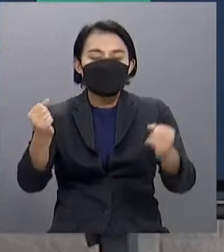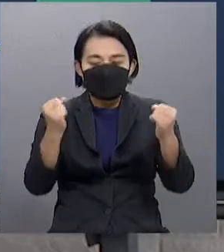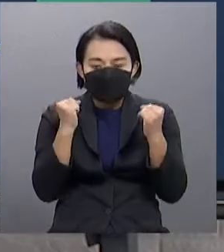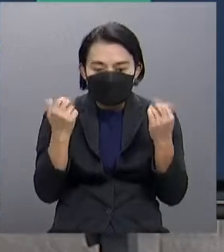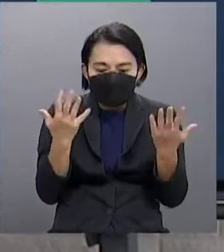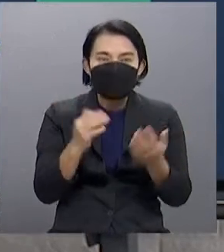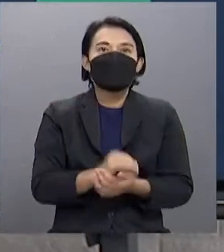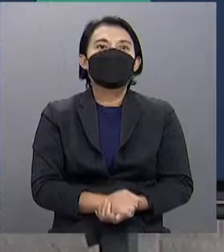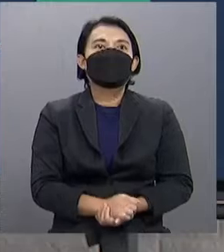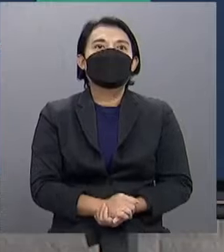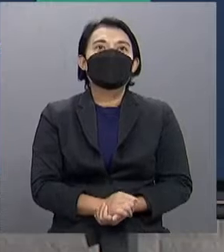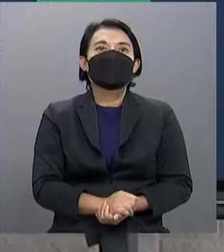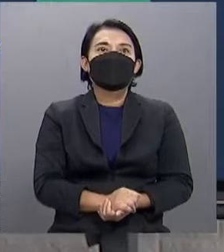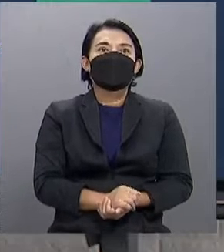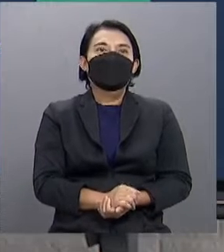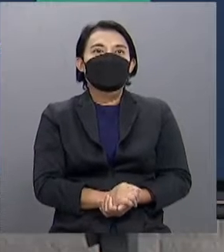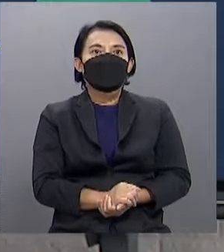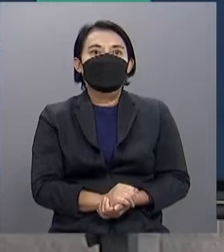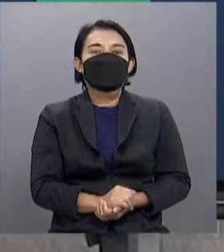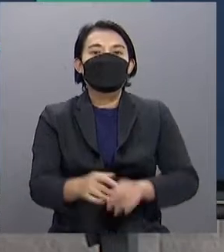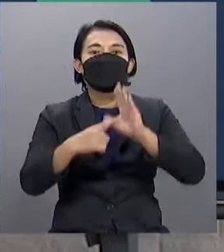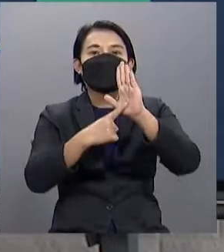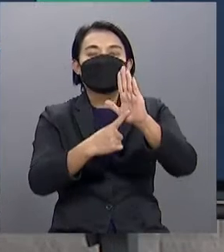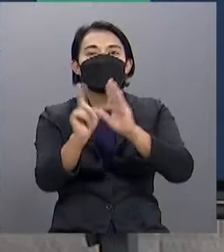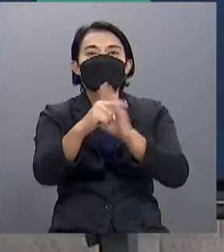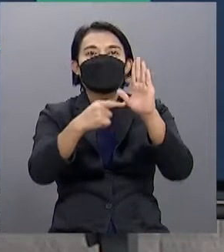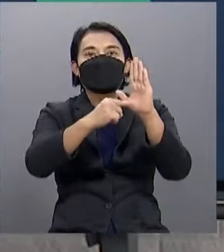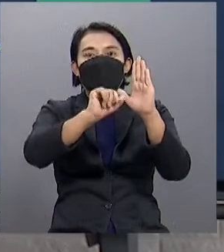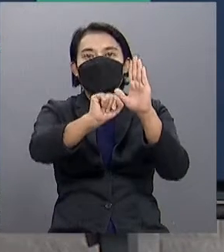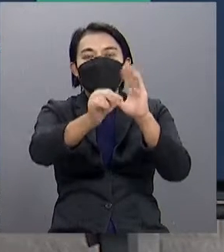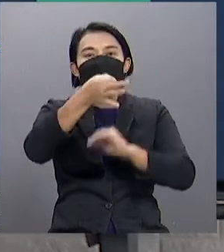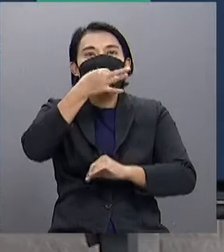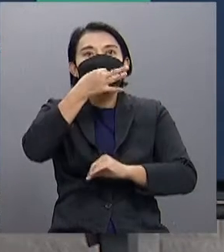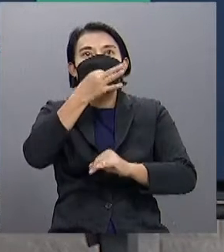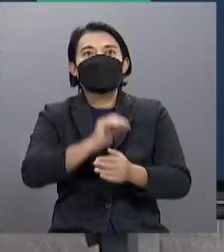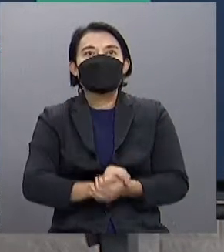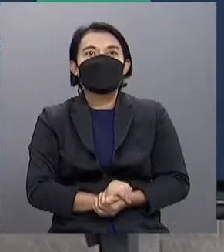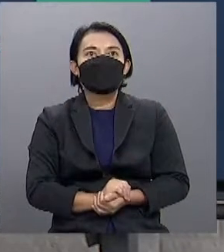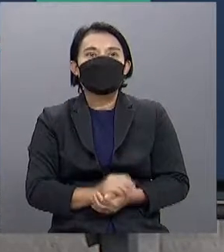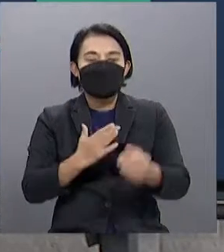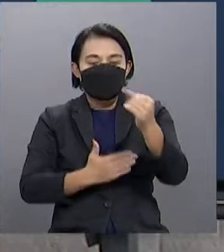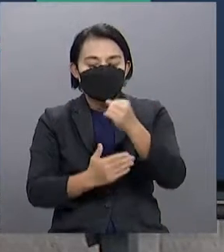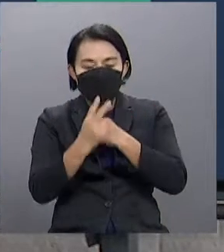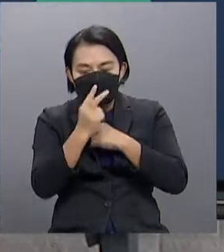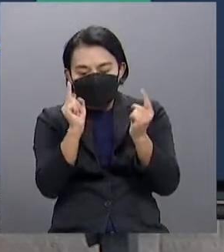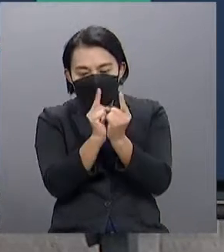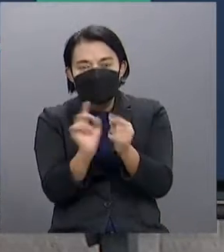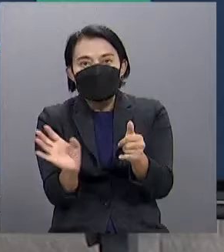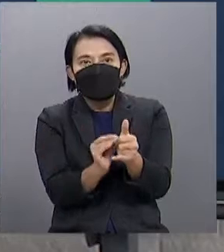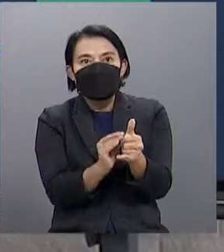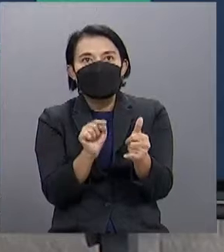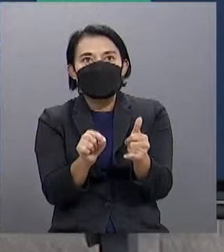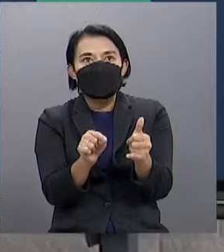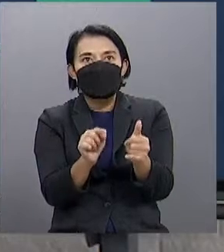ที่ที่ในจังหวัดสมุทรสาครตรงนี้เขาก็ยังเดียวกันพบการติดเชื้ออย่างต่อเนื่องเพราะพวก